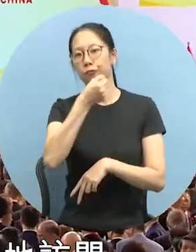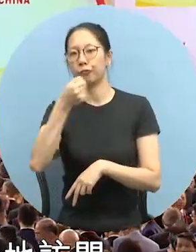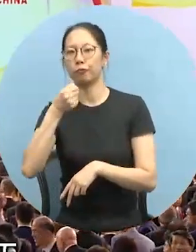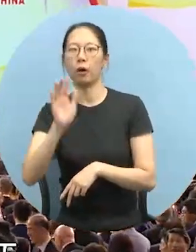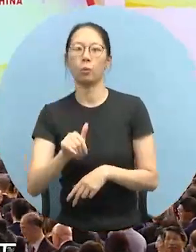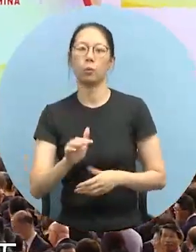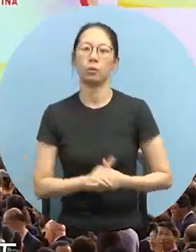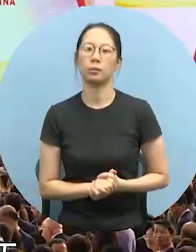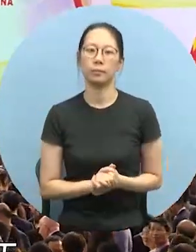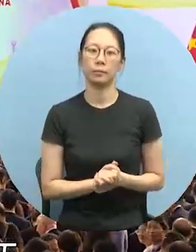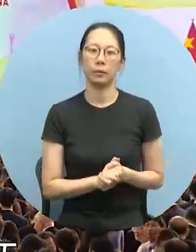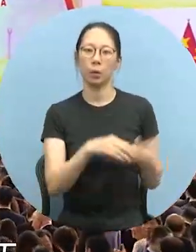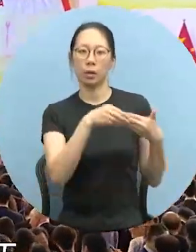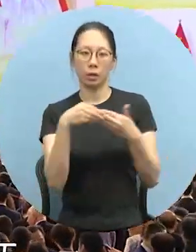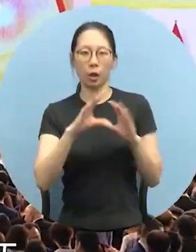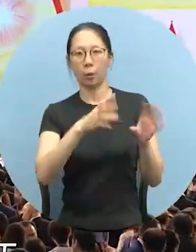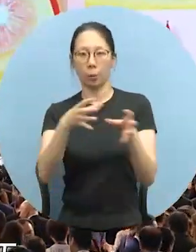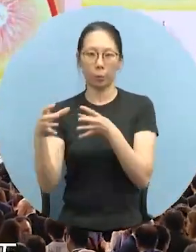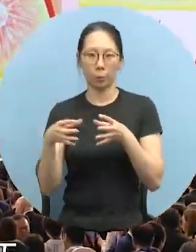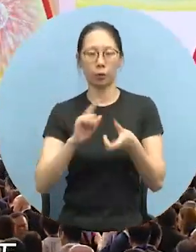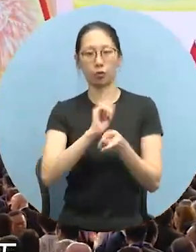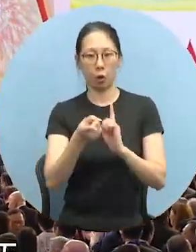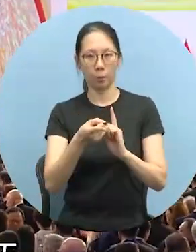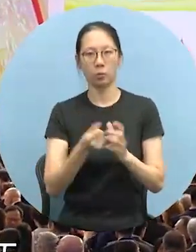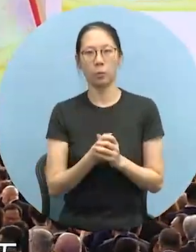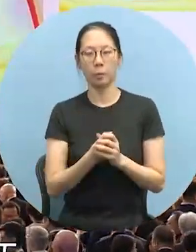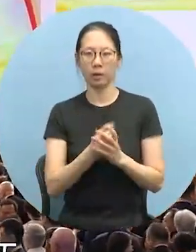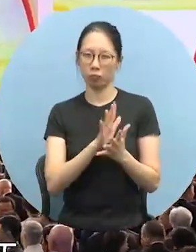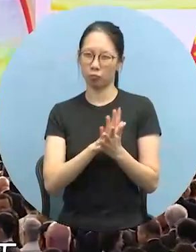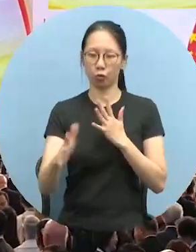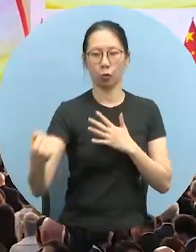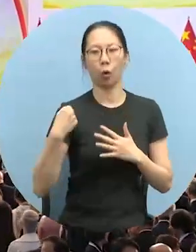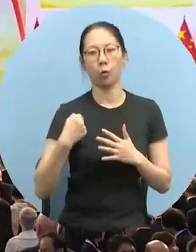問，帶領各界代表組成強大隊伍，